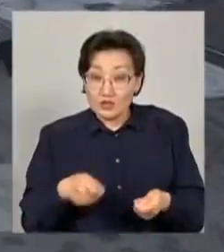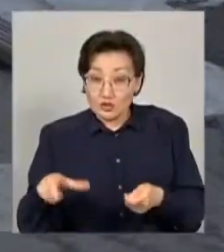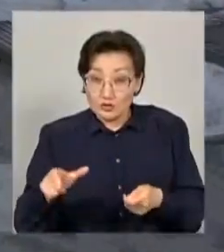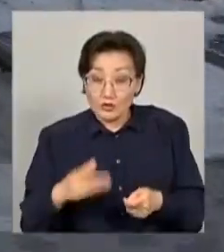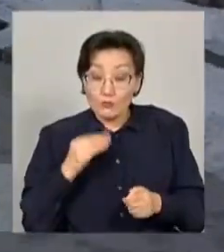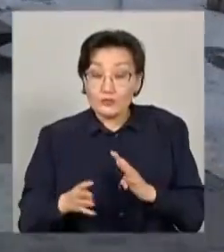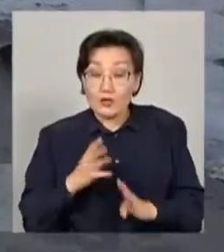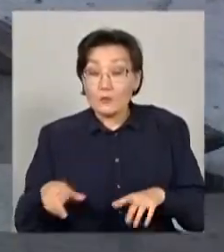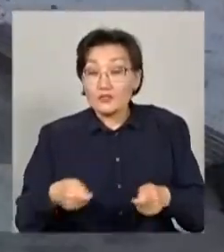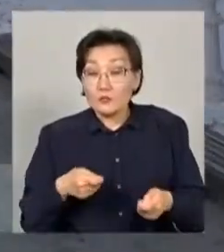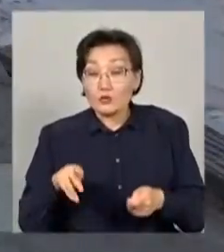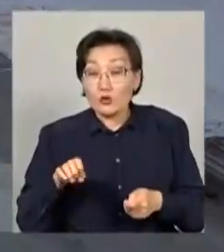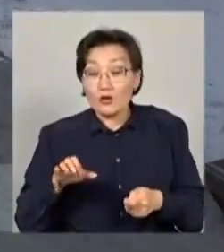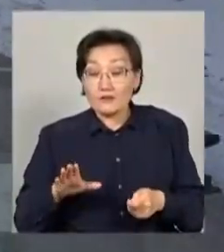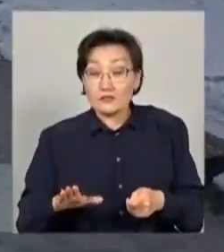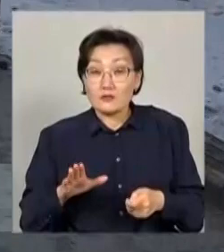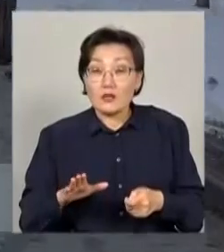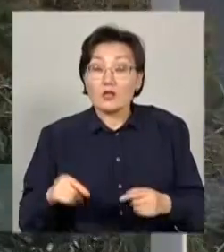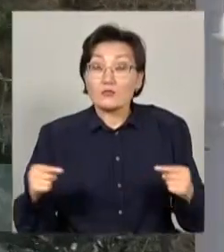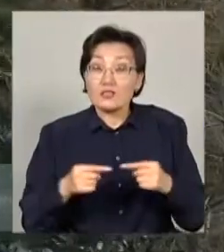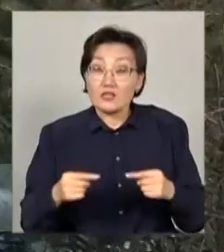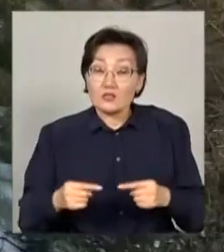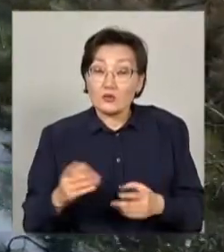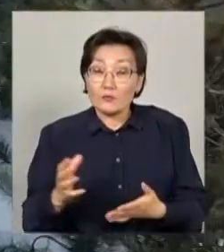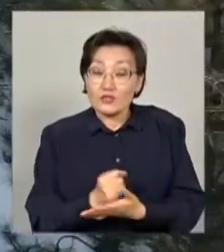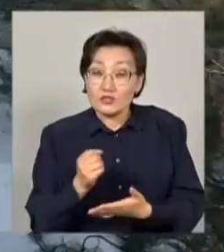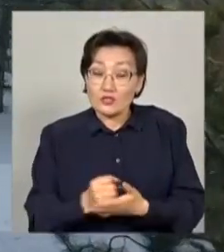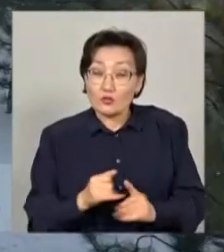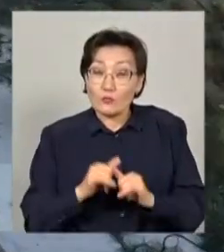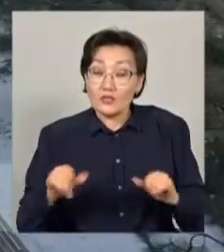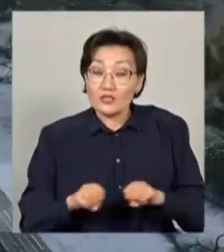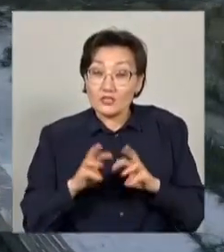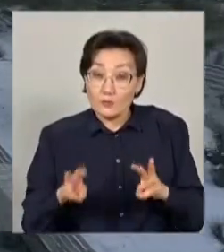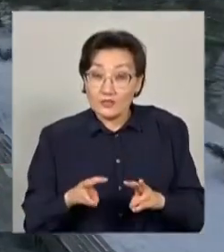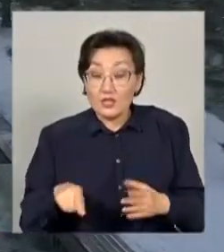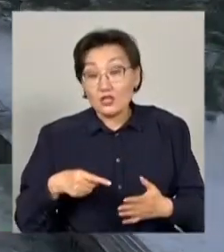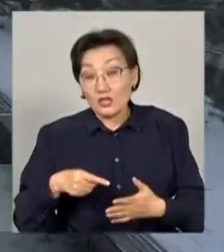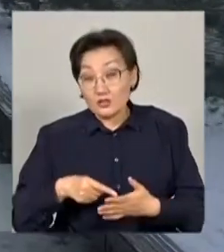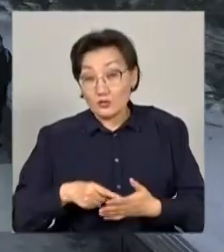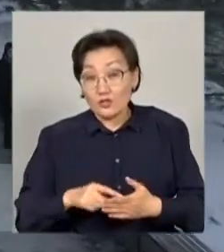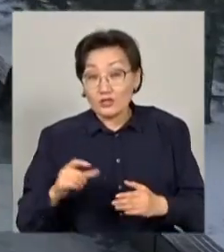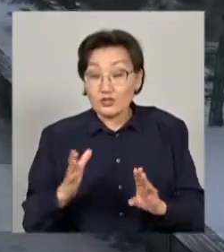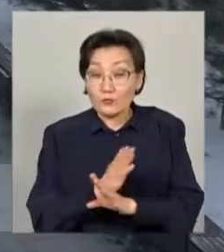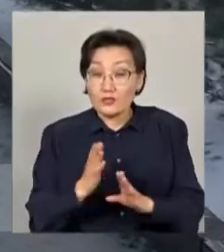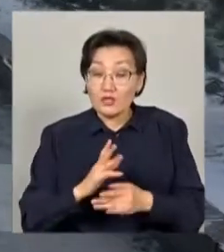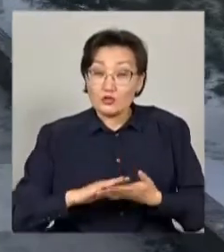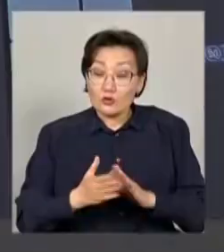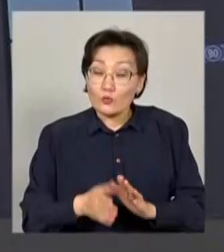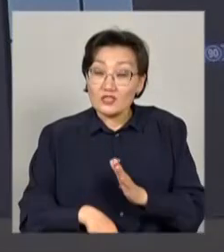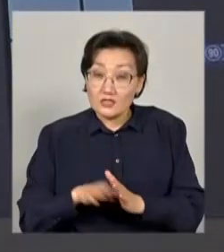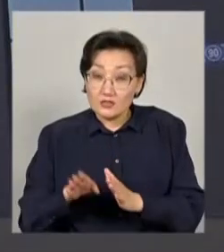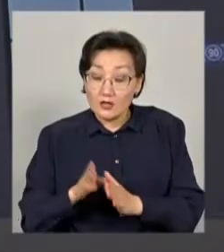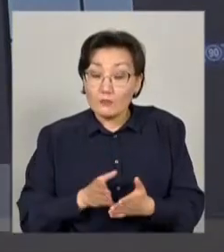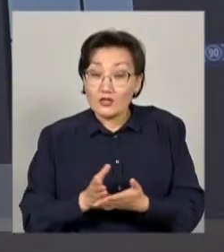Өз кезегінде президент Қасым Жомарт Тоқаев нақты табыстың артуын қамтамасыз етуге және қаладағы экологиялық ахуалды